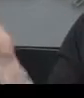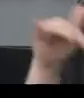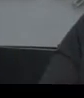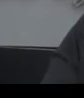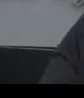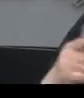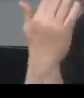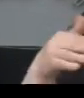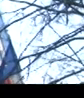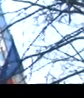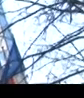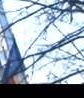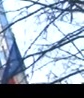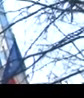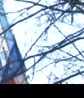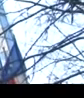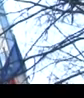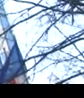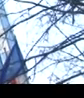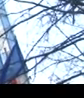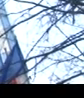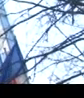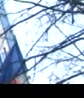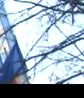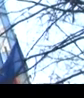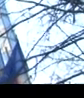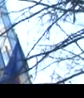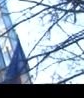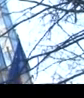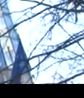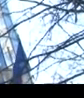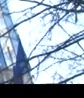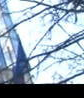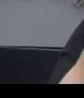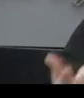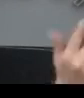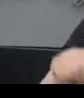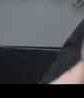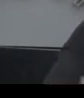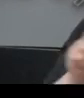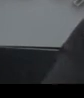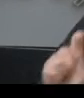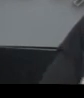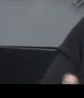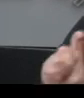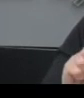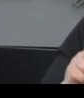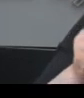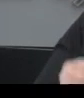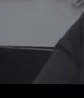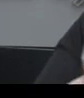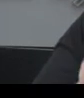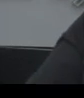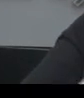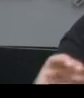zastupiteľstvo sa konalo formou videokonferencie. Ale je to z toho dôvodu prebiehajúcej